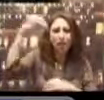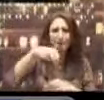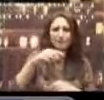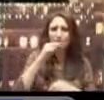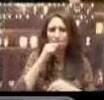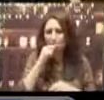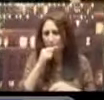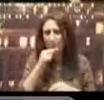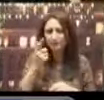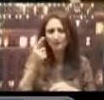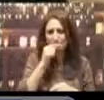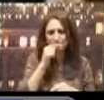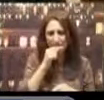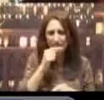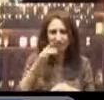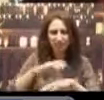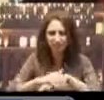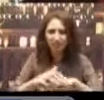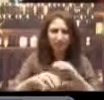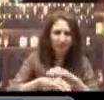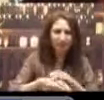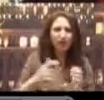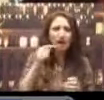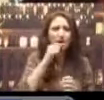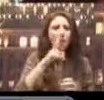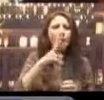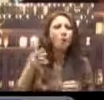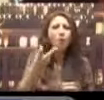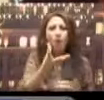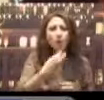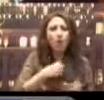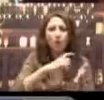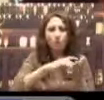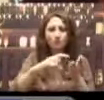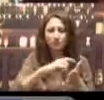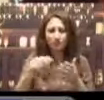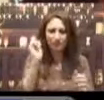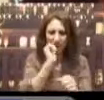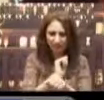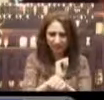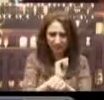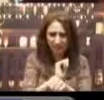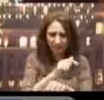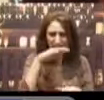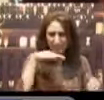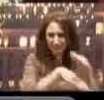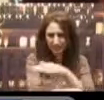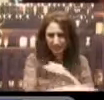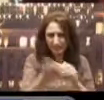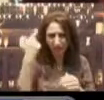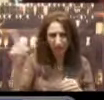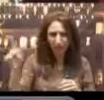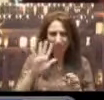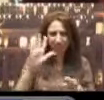مشاهد مثلا خالد صالح مثلا؟ لا ما كانش خالد صالح، كان مشاهد في الحجز. في الحجز